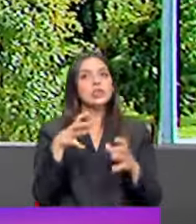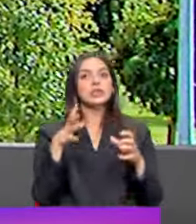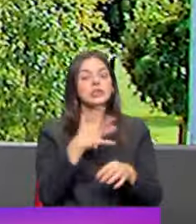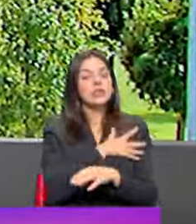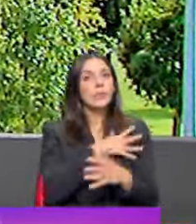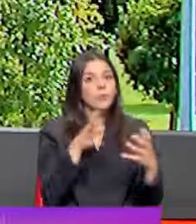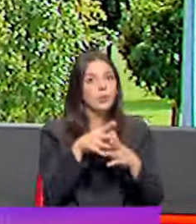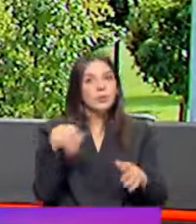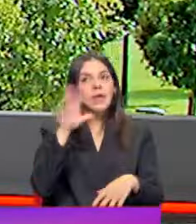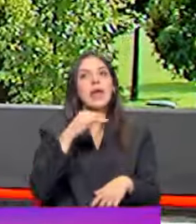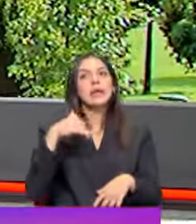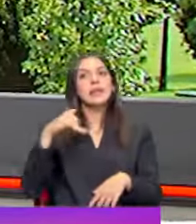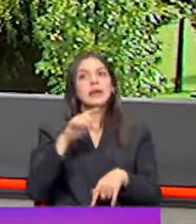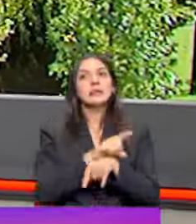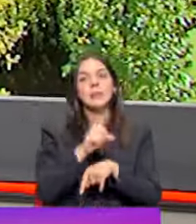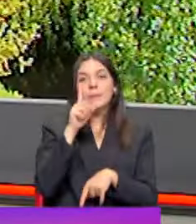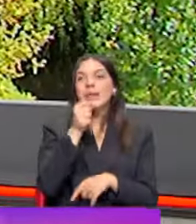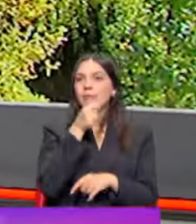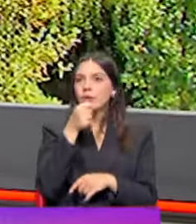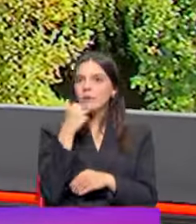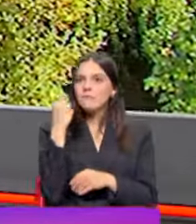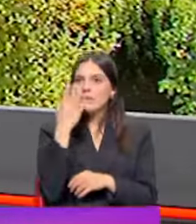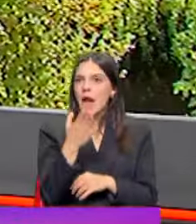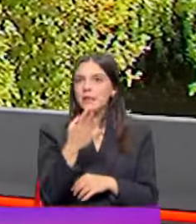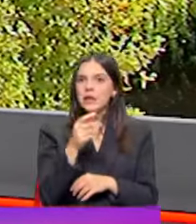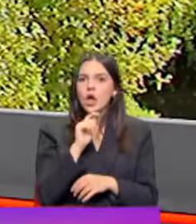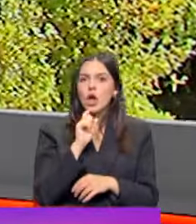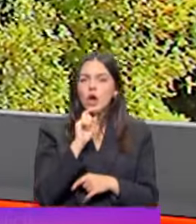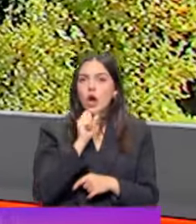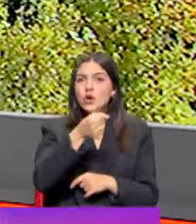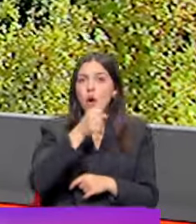yakın zamanda bir mikrofona verdiği röportaj